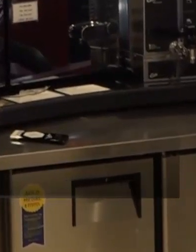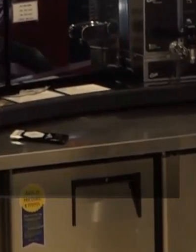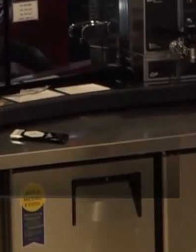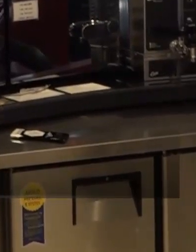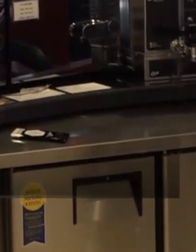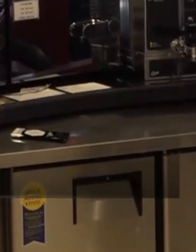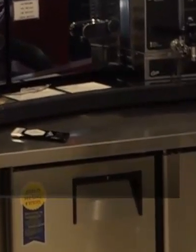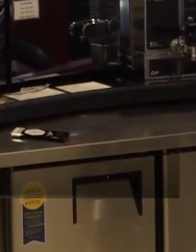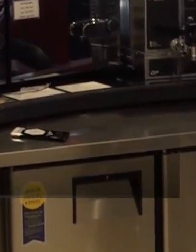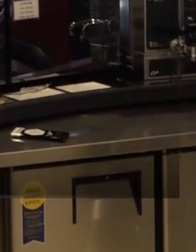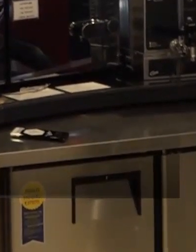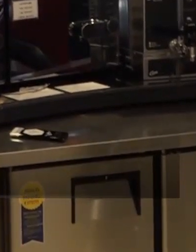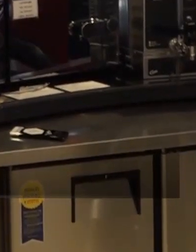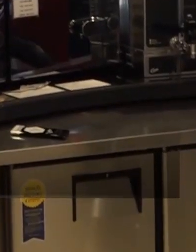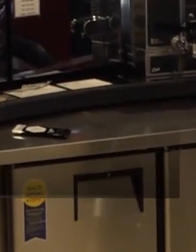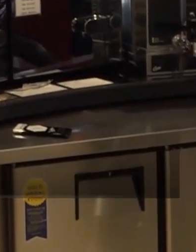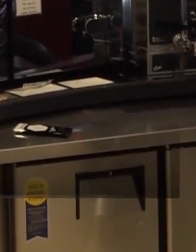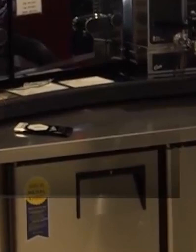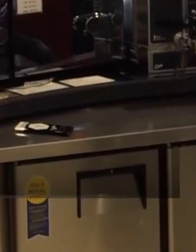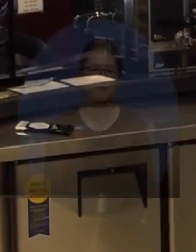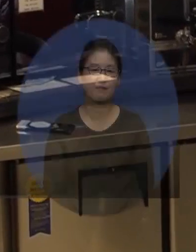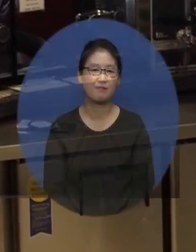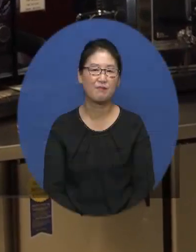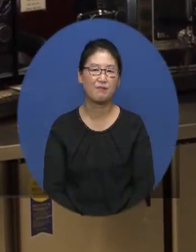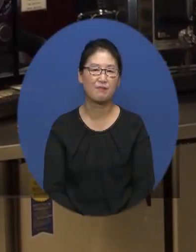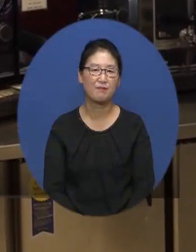평생? 평생? 평생 일하고 싶다고 하는데요.